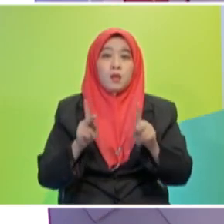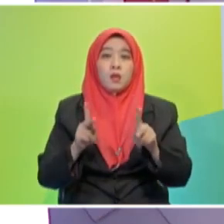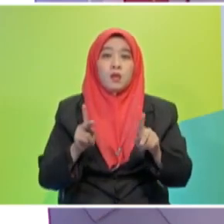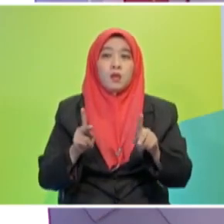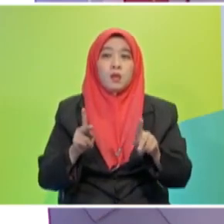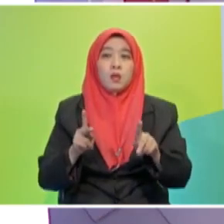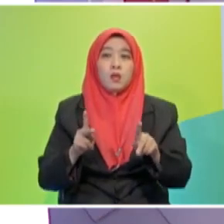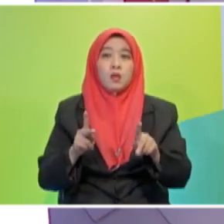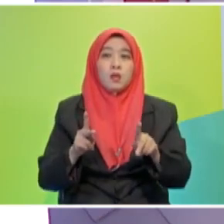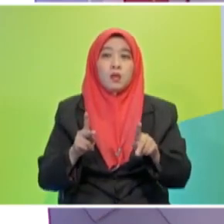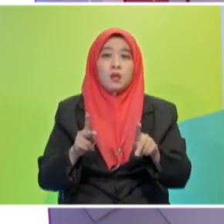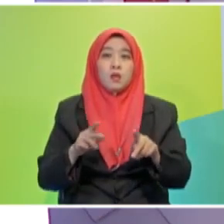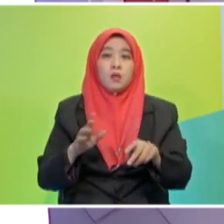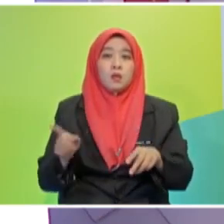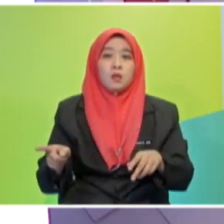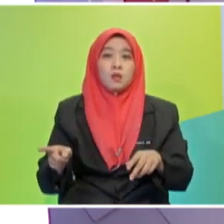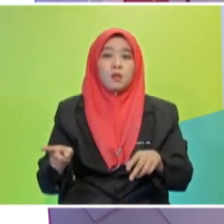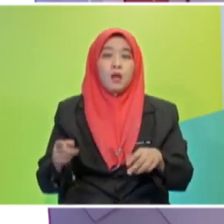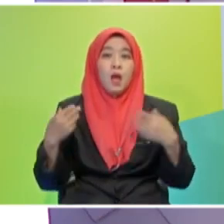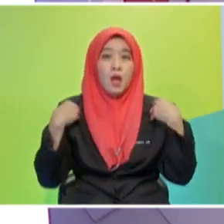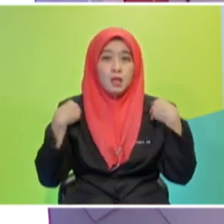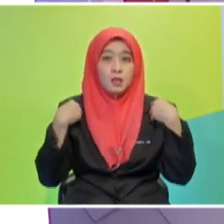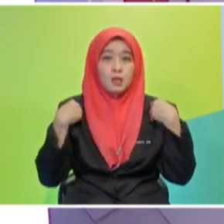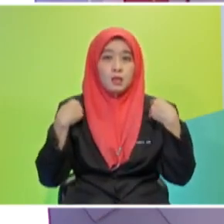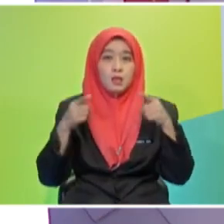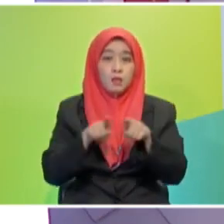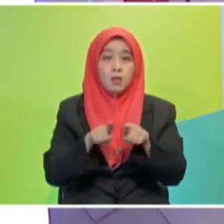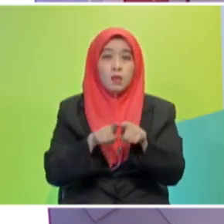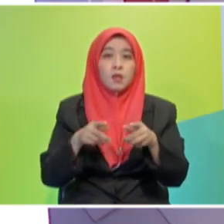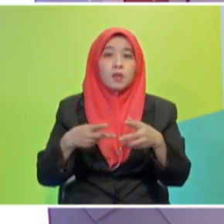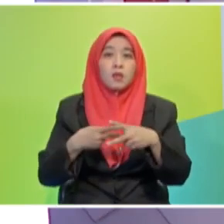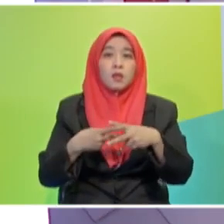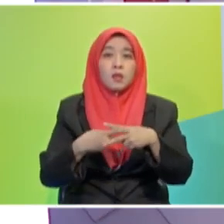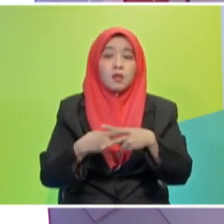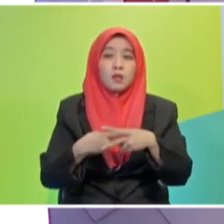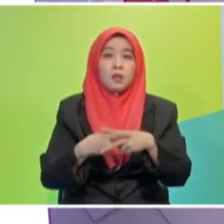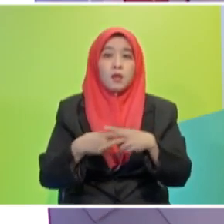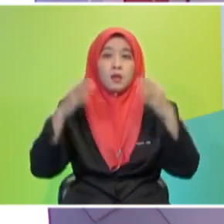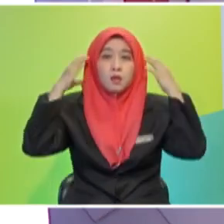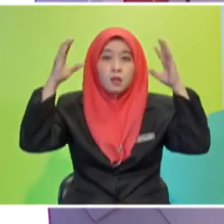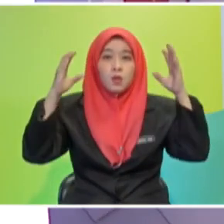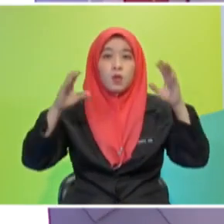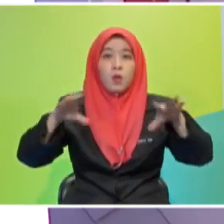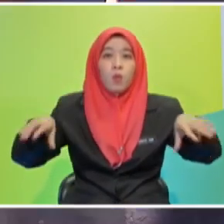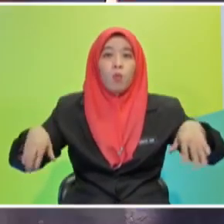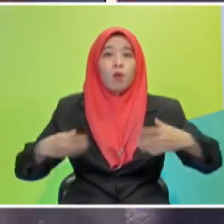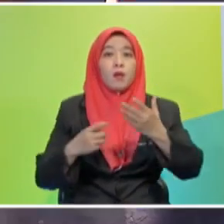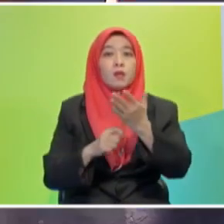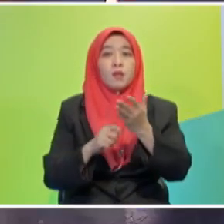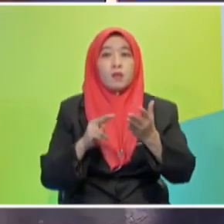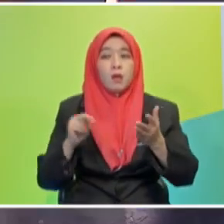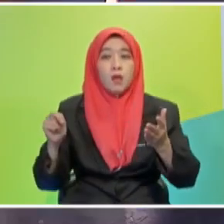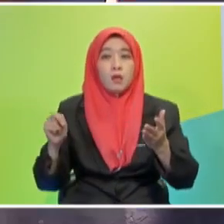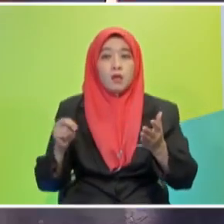ada apa nama ni kena mengena dengan komponen mekanikal. Okey, cikgu buat tambahan sedikitlah untuk dua benda tu.